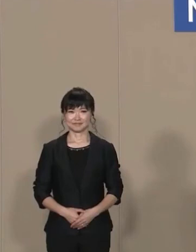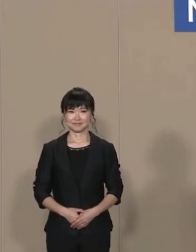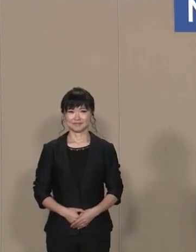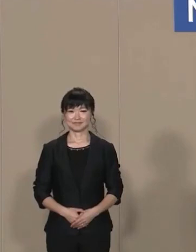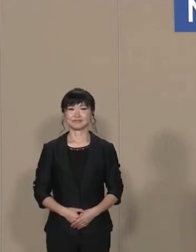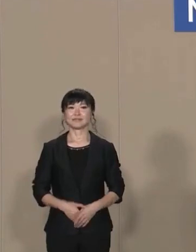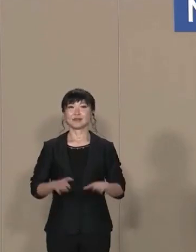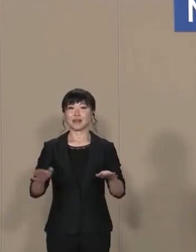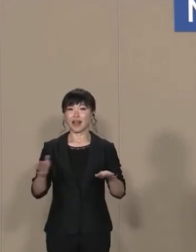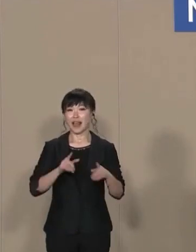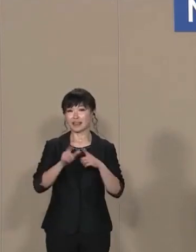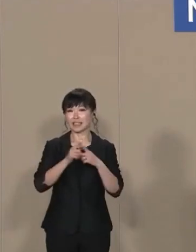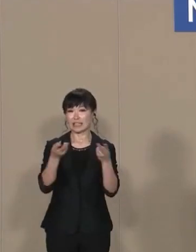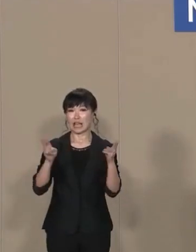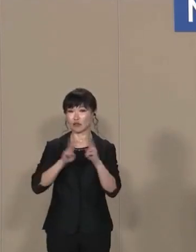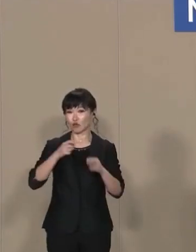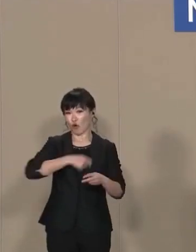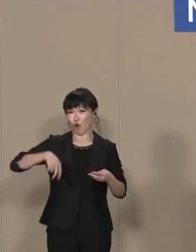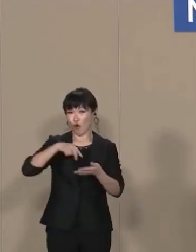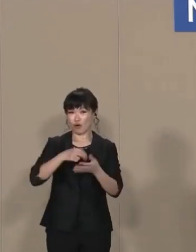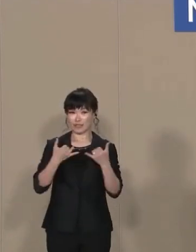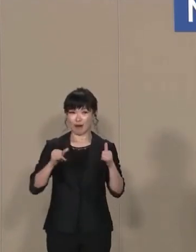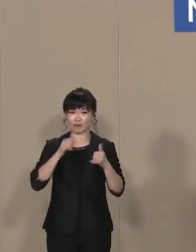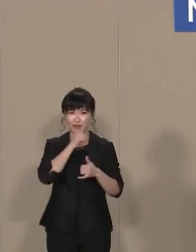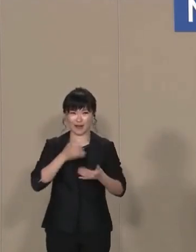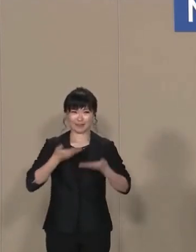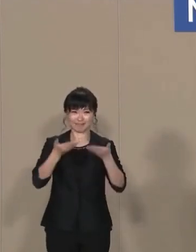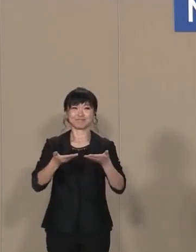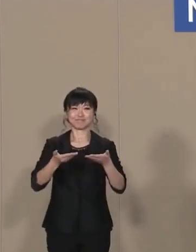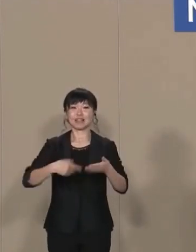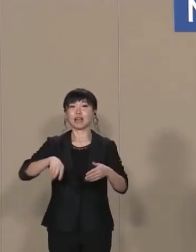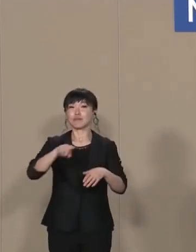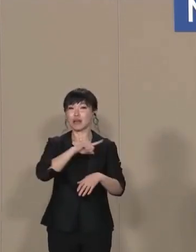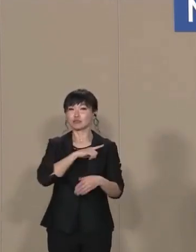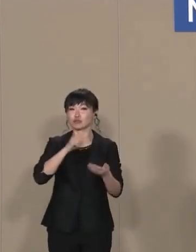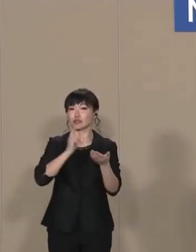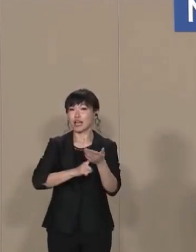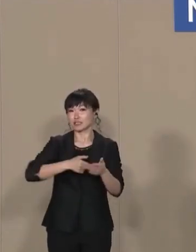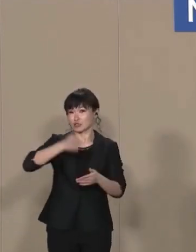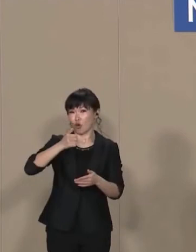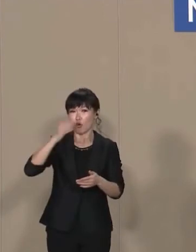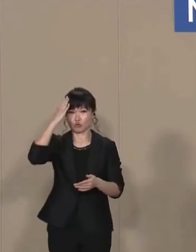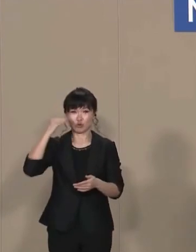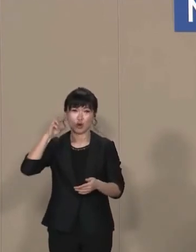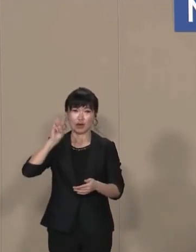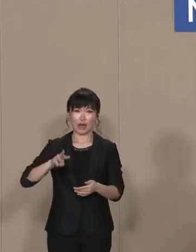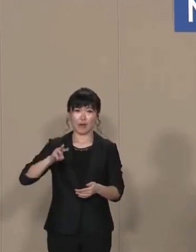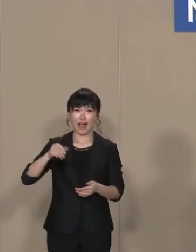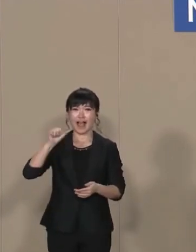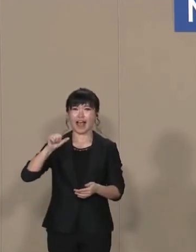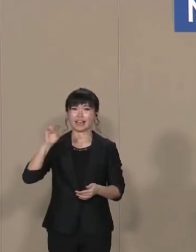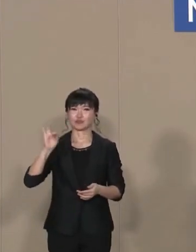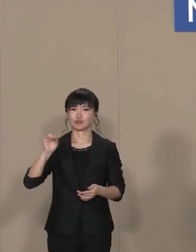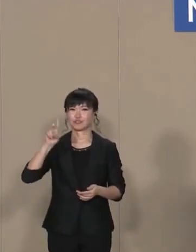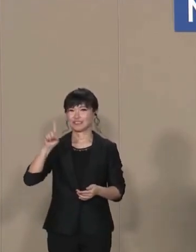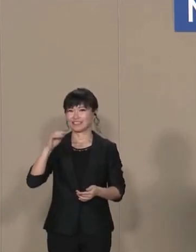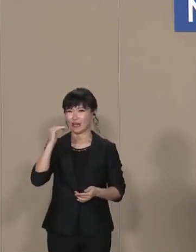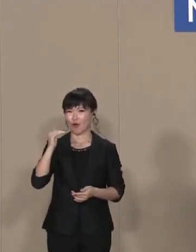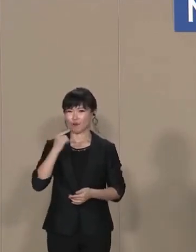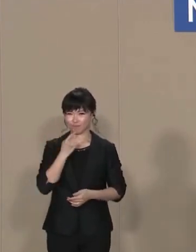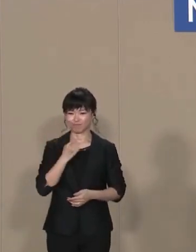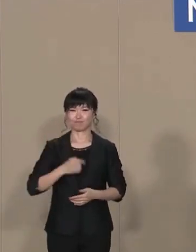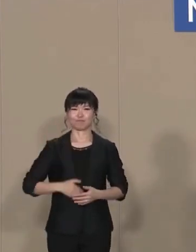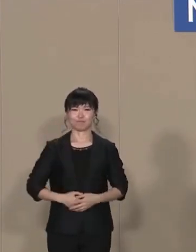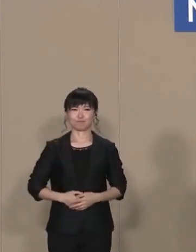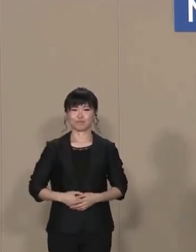それでは nhk 党の候補者を紹介してまいりますまずは nhk 党幹事長ブローカー敦彦です黒く熱い子です